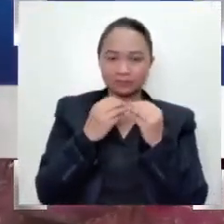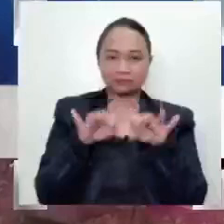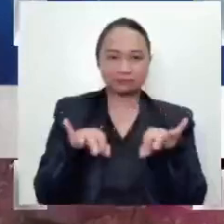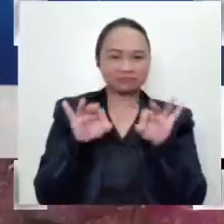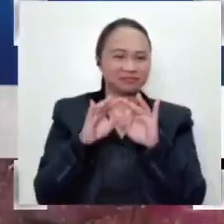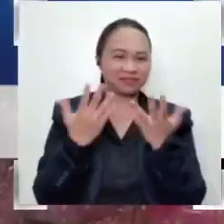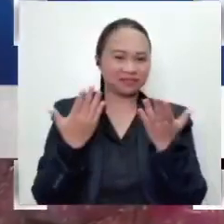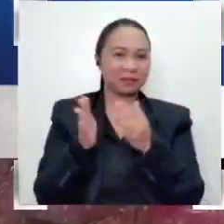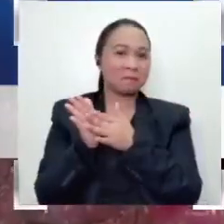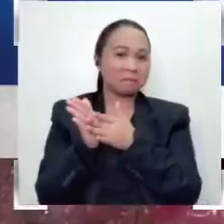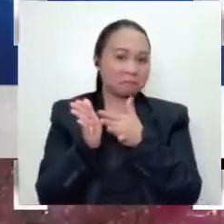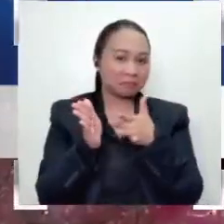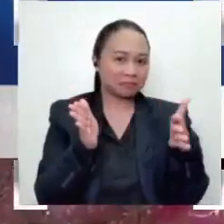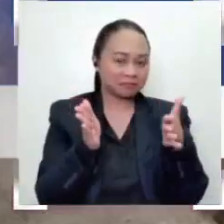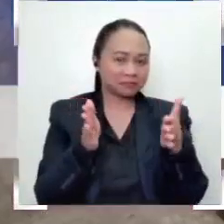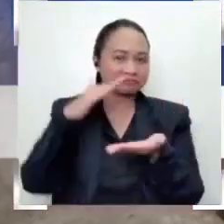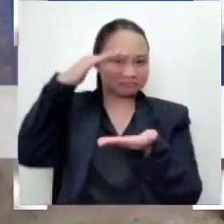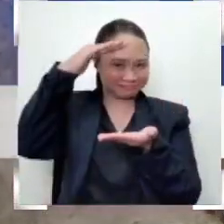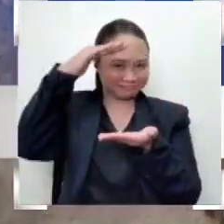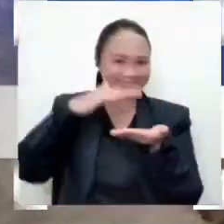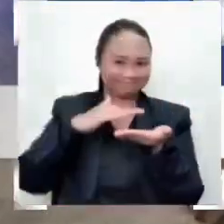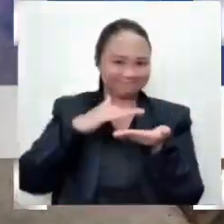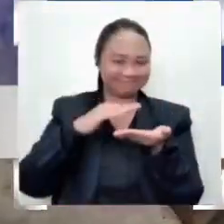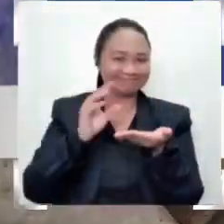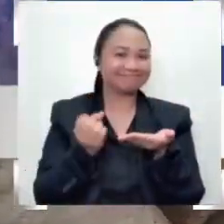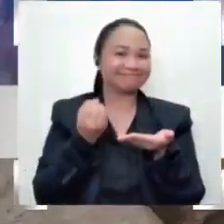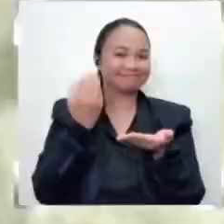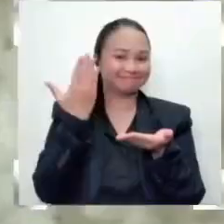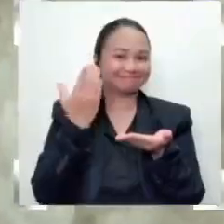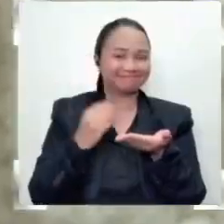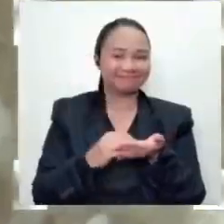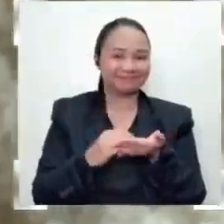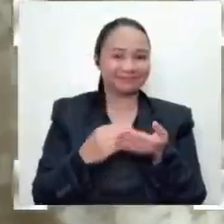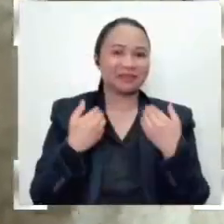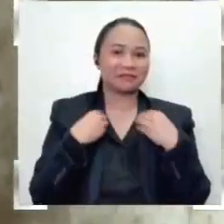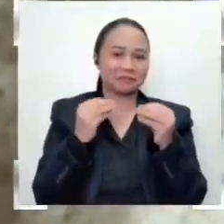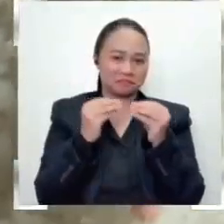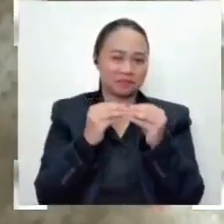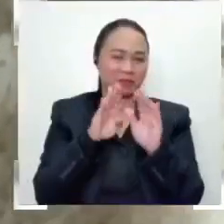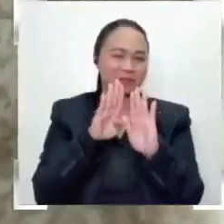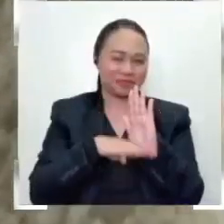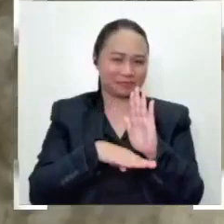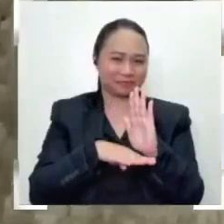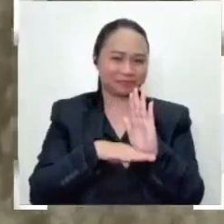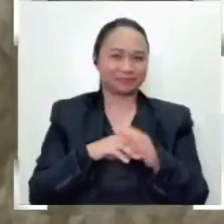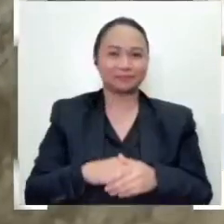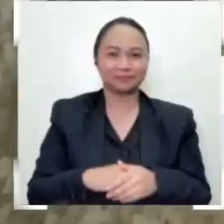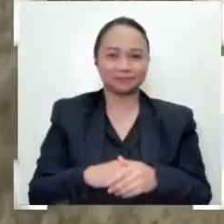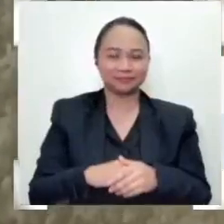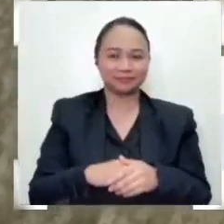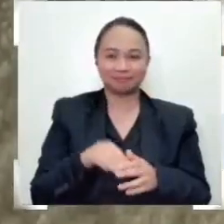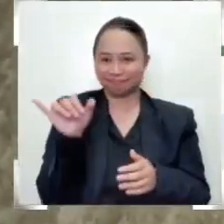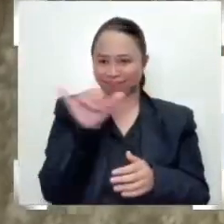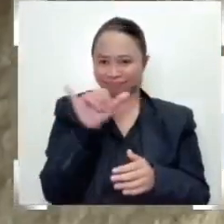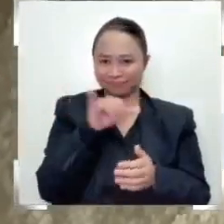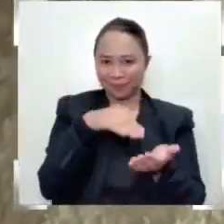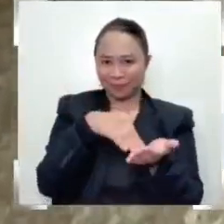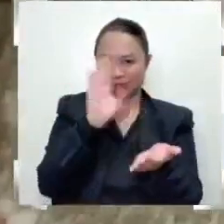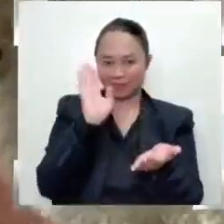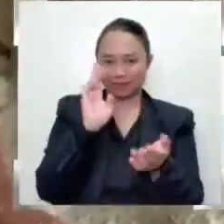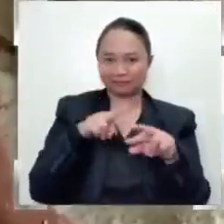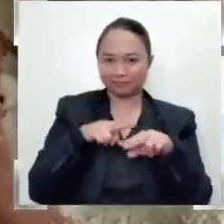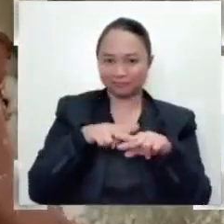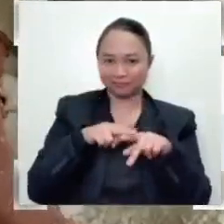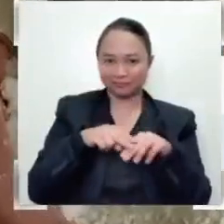apektado yan dahil lalaki na. At least mumura na yan. Nagmahal din ng asin sa Commonwealth Market sa Quezon